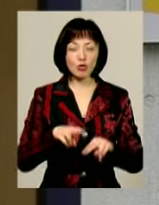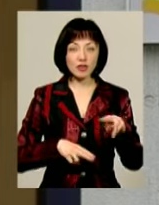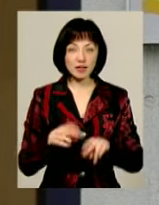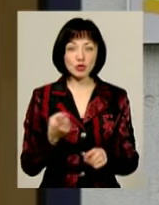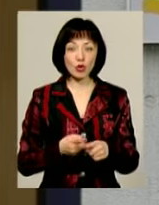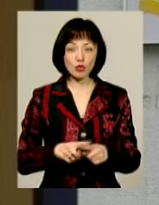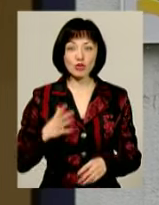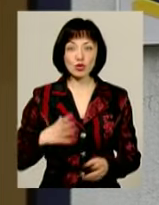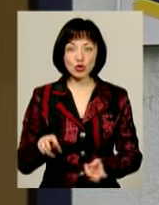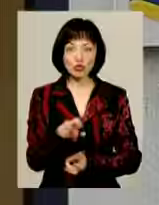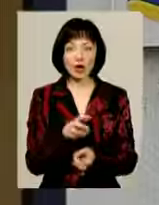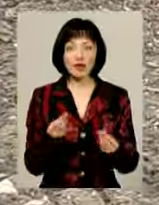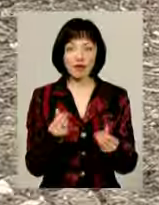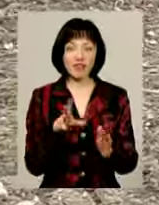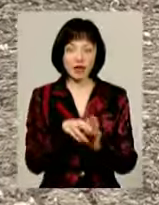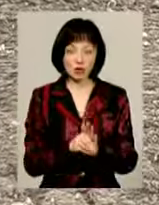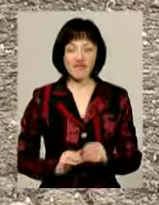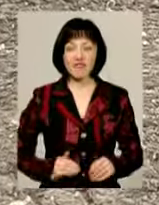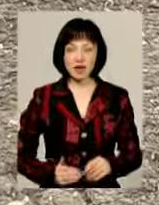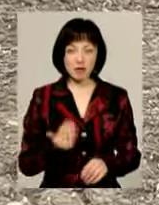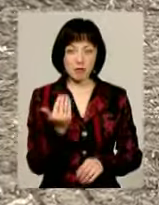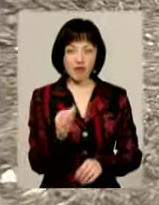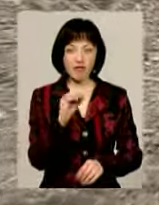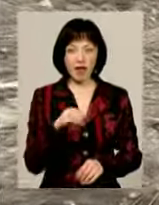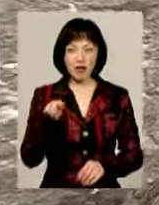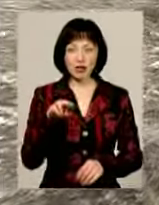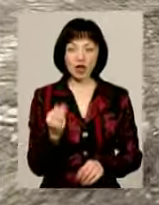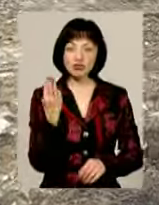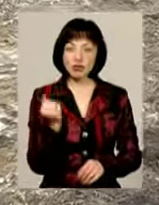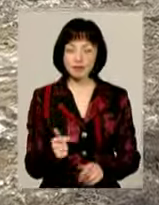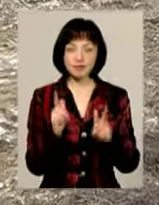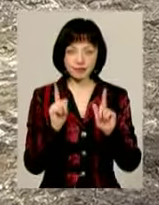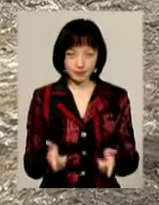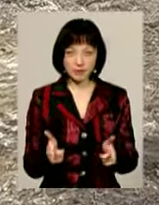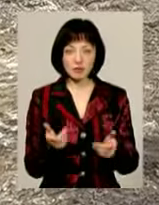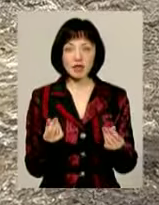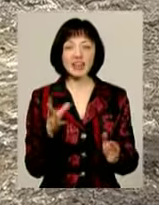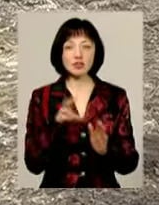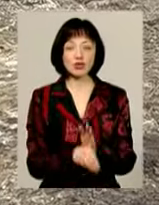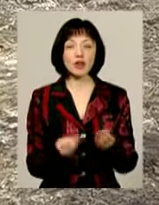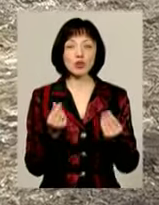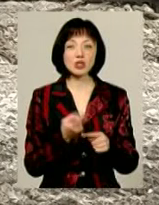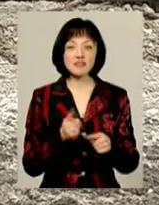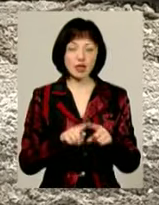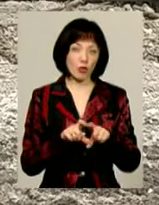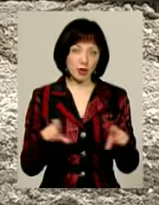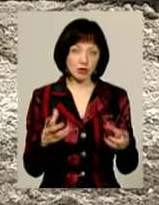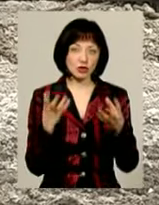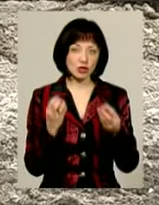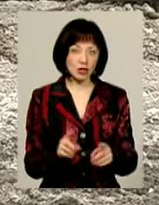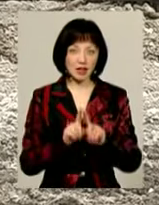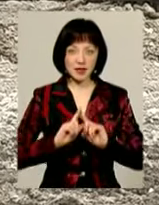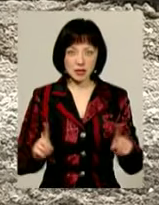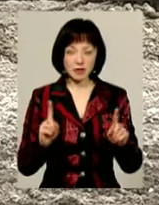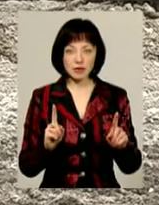тому довелося шукати інвесторів. І фірма Олега Федаша єдина, хто погодився інвестувати гроші в цей об'єкт, та ще й на